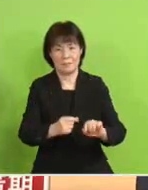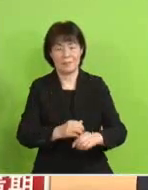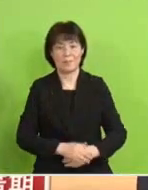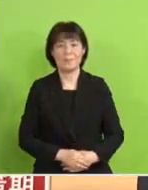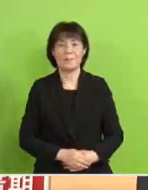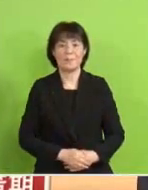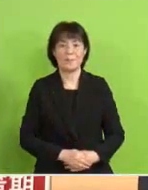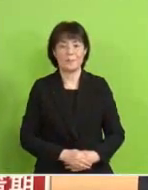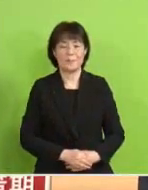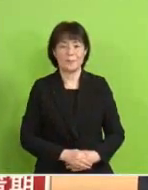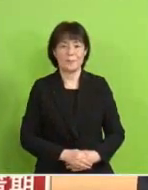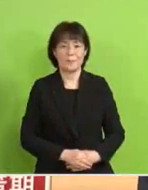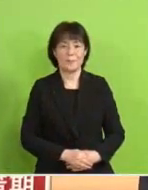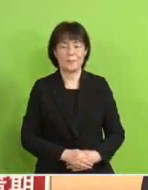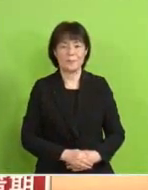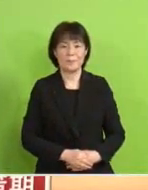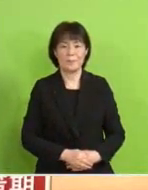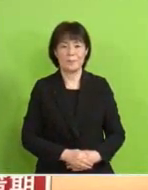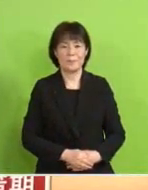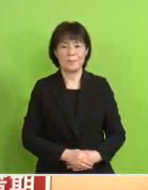します。